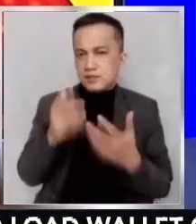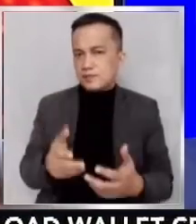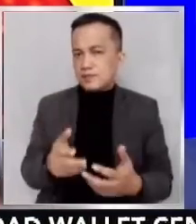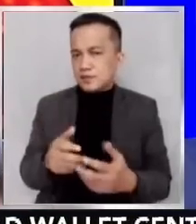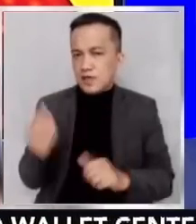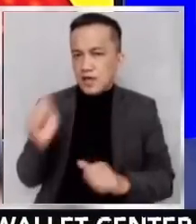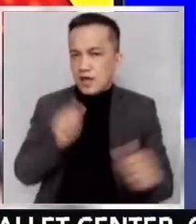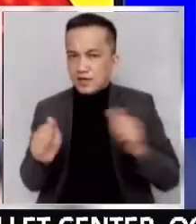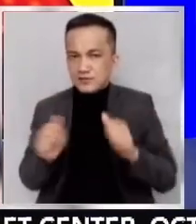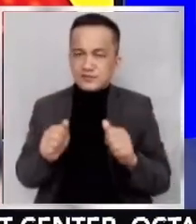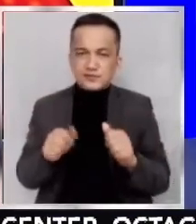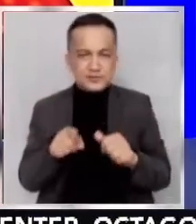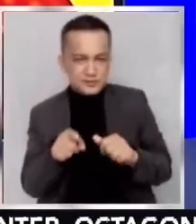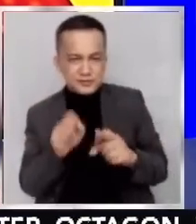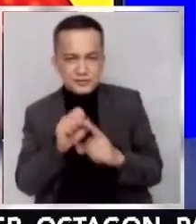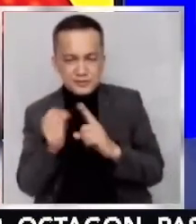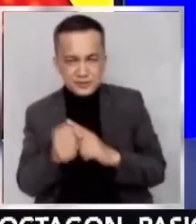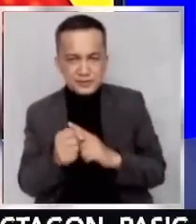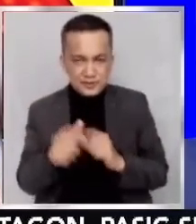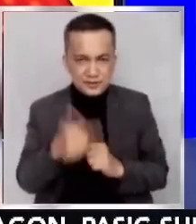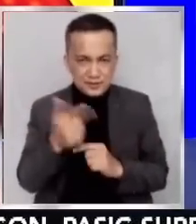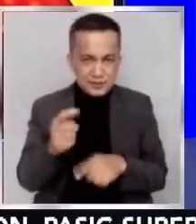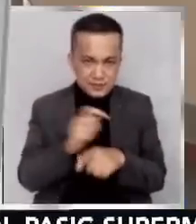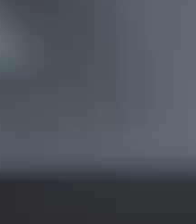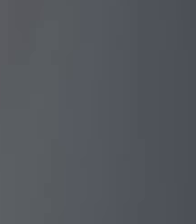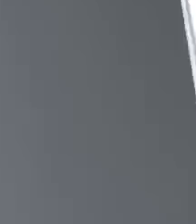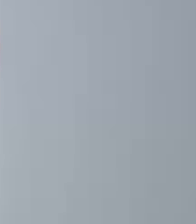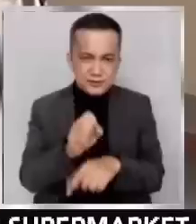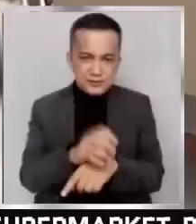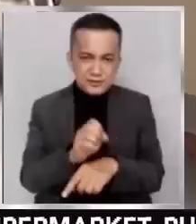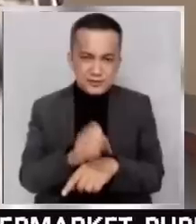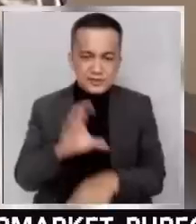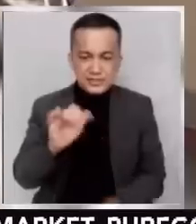pasilip sa kanilang training, ichichika sa atin ni Katatibayan.